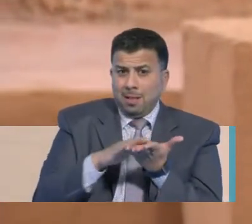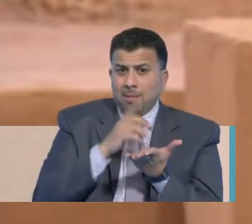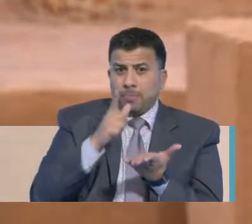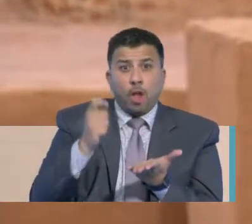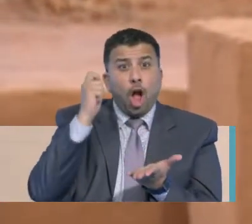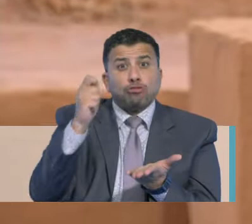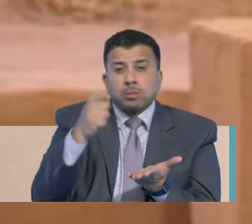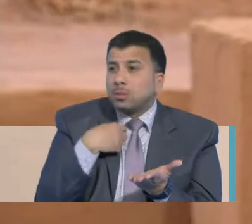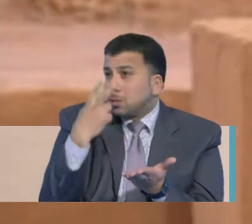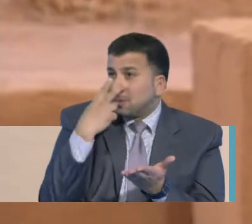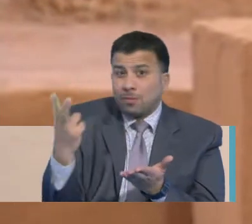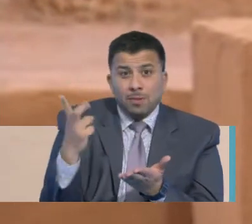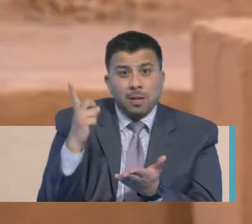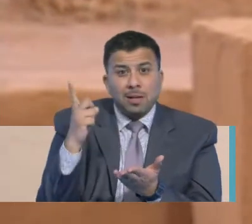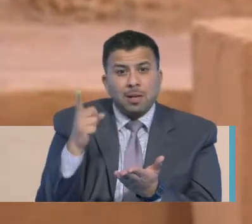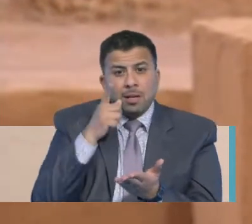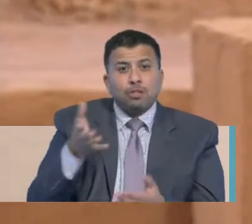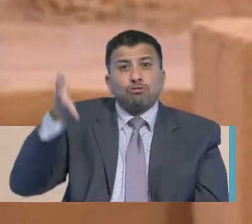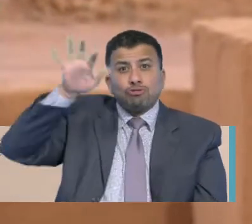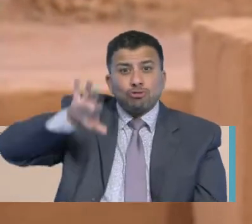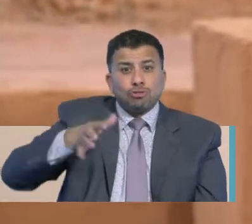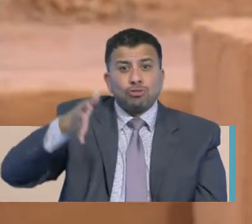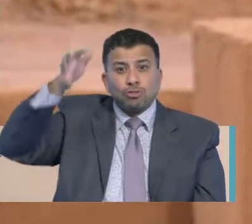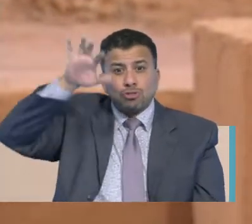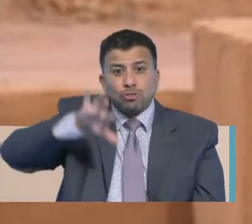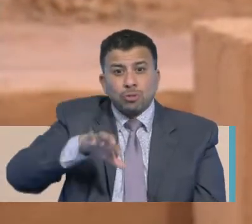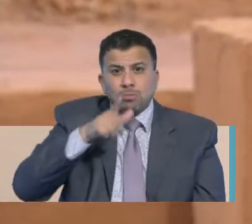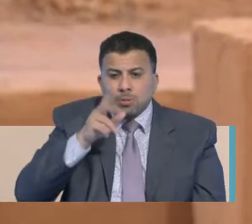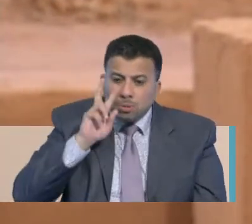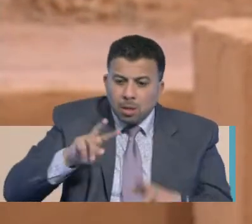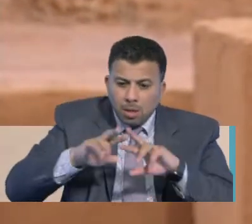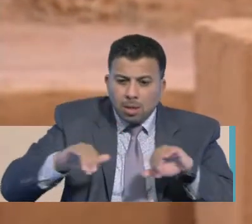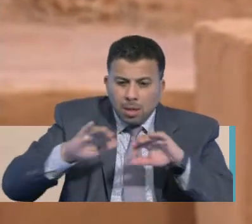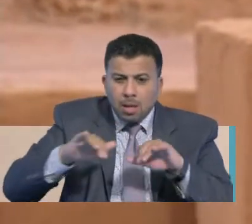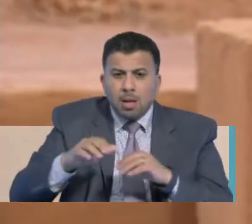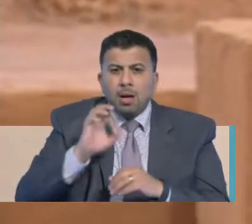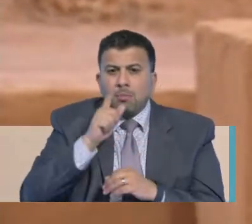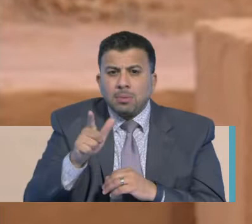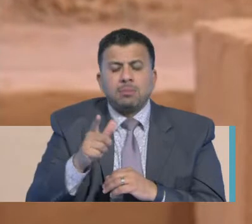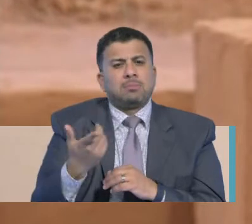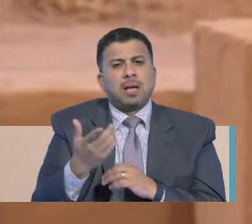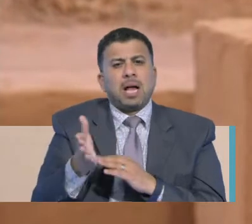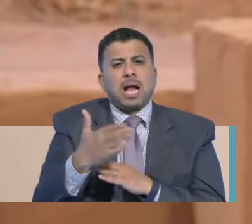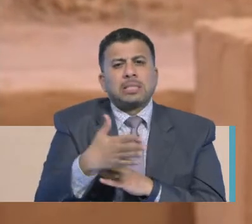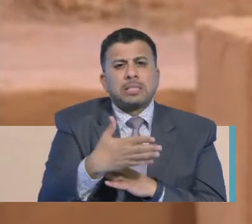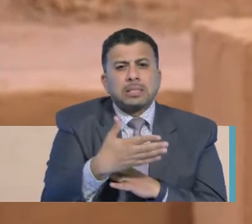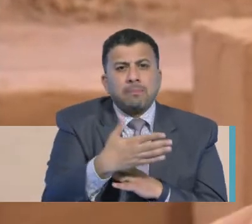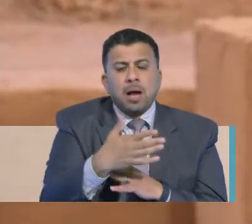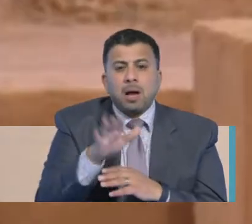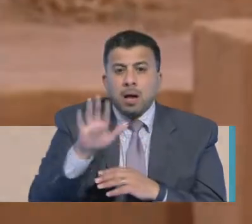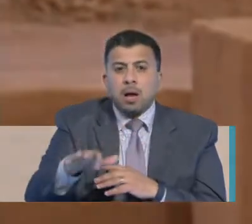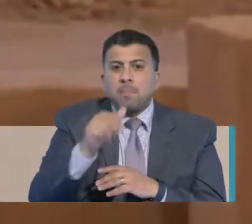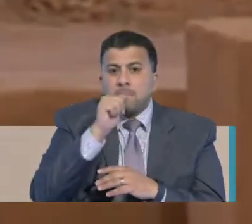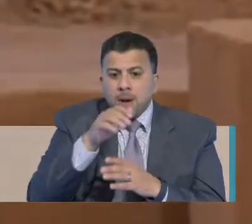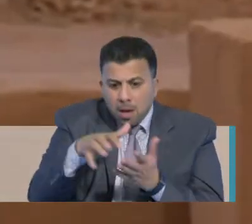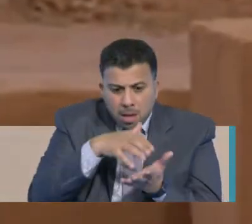الأصلية نروح في الجبال نلاقي في أحافير أسماك، أحافير أواقع أو